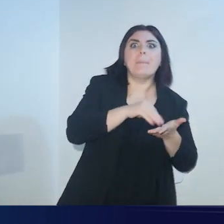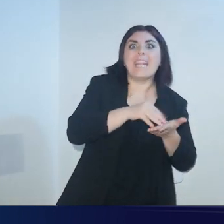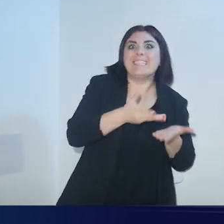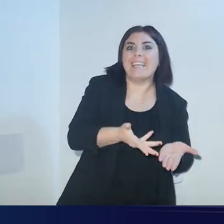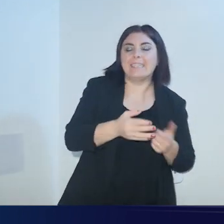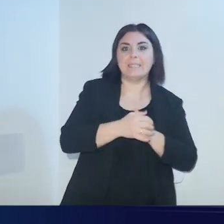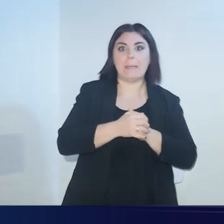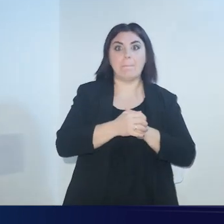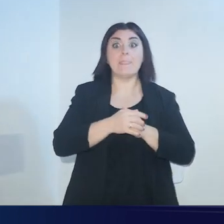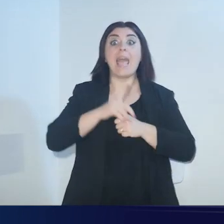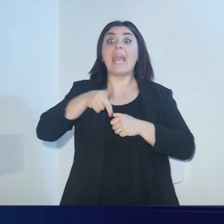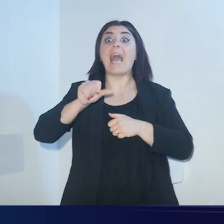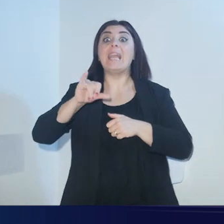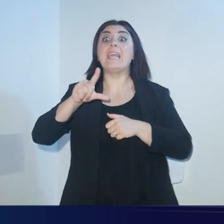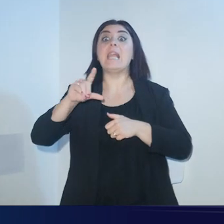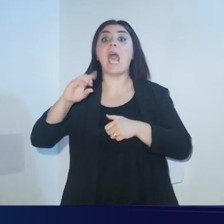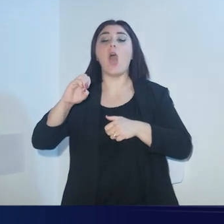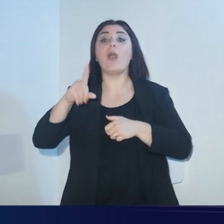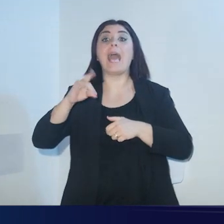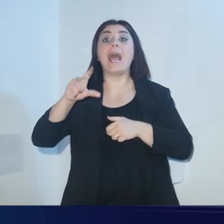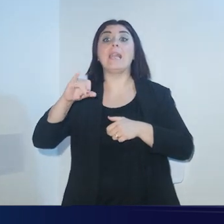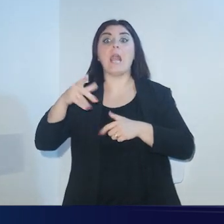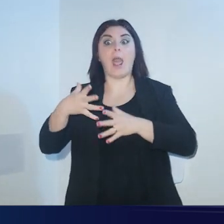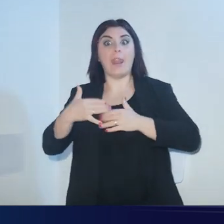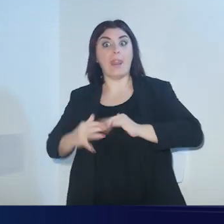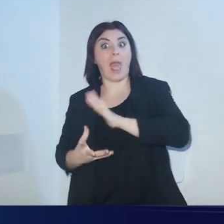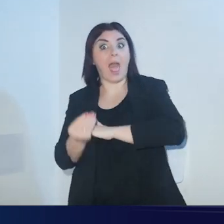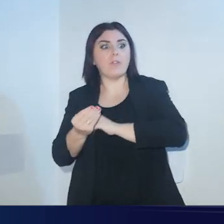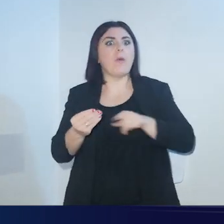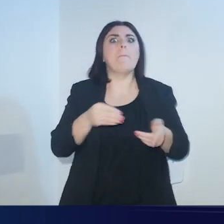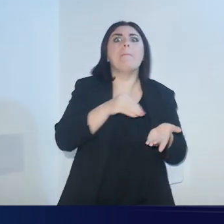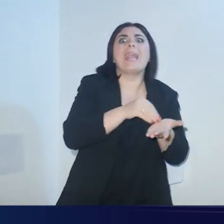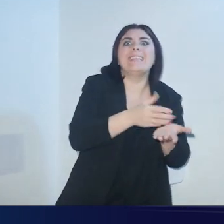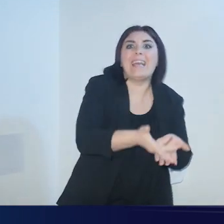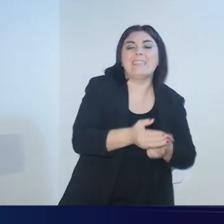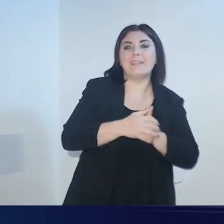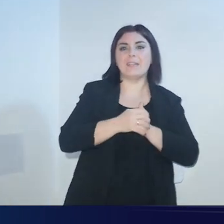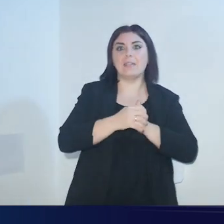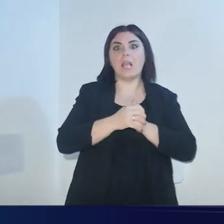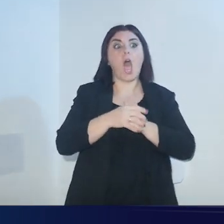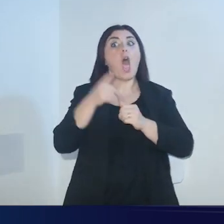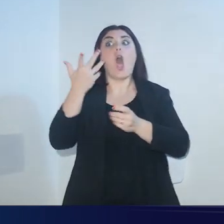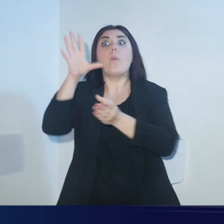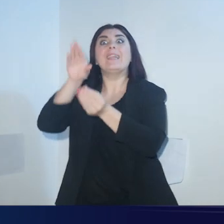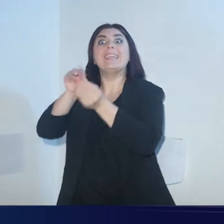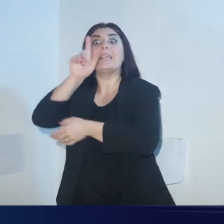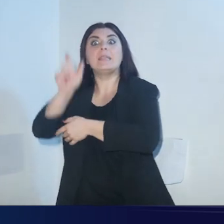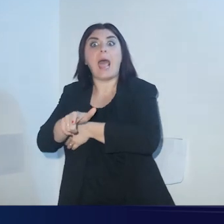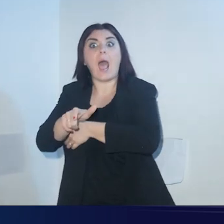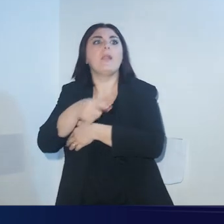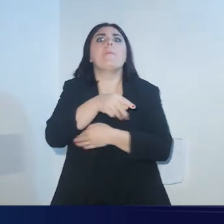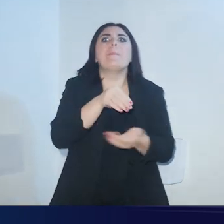presente quando è nato Galileo Galilei, era presente al momento dell'Unità d'Italia, ed